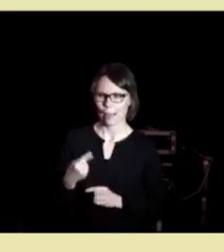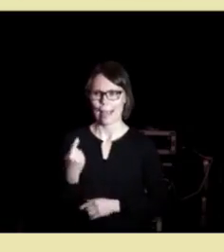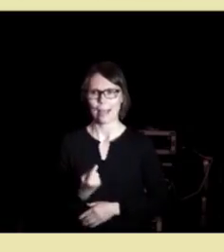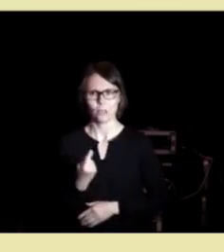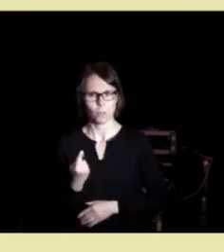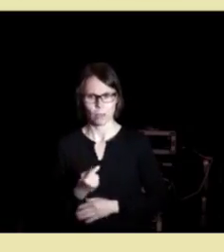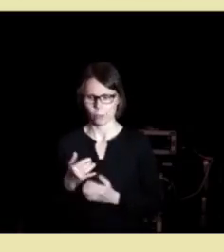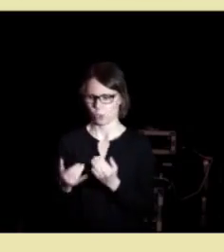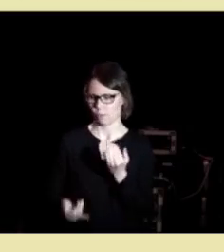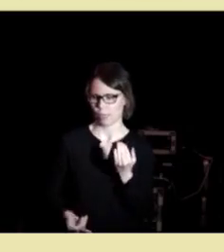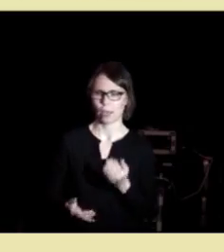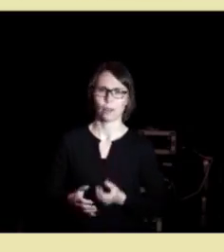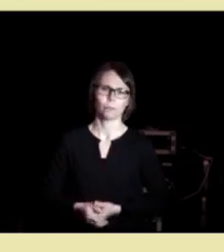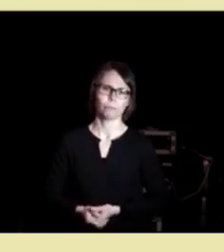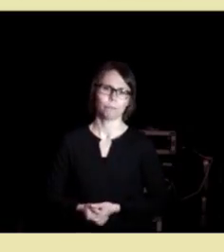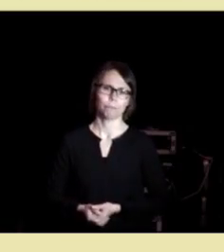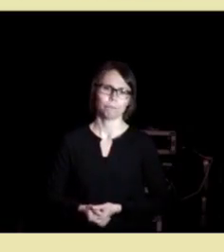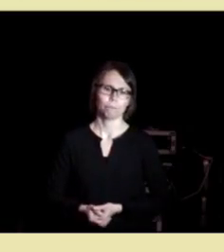osv.